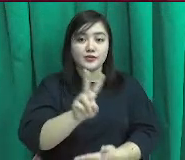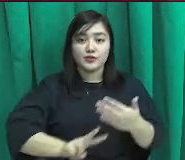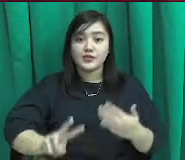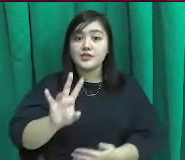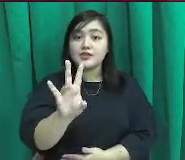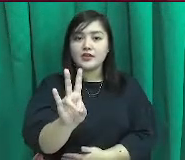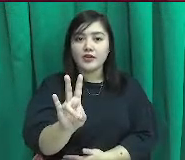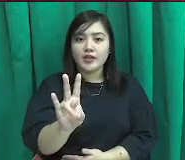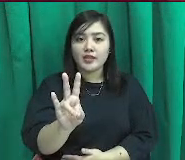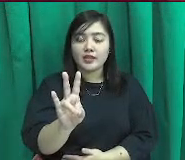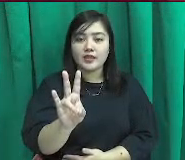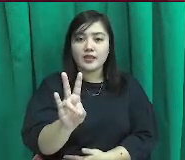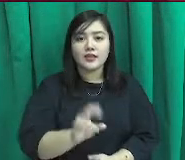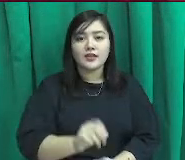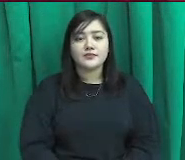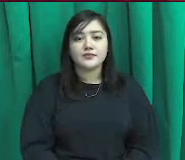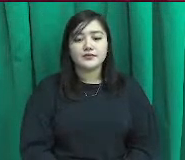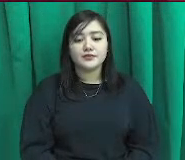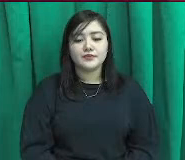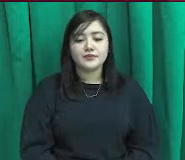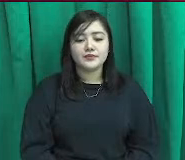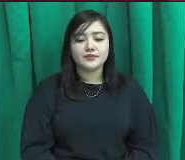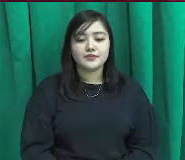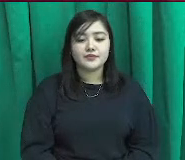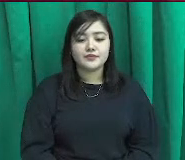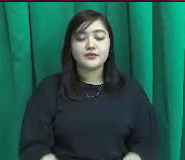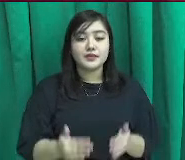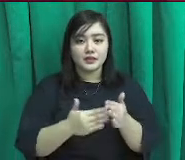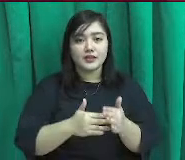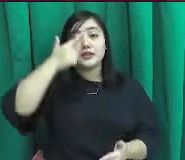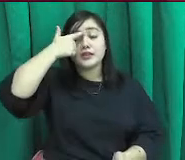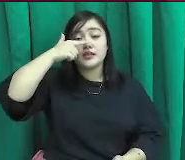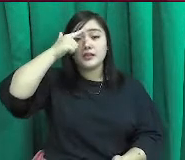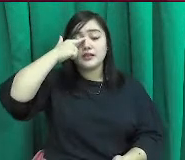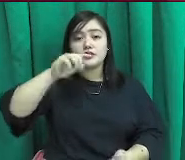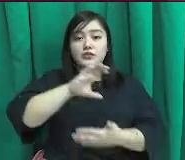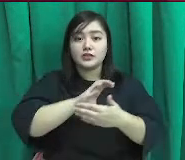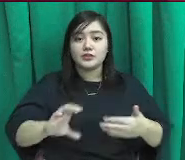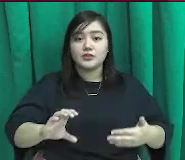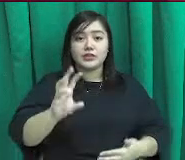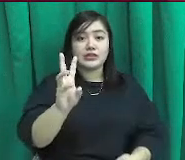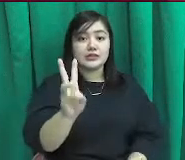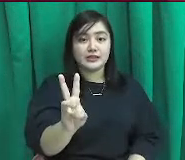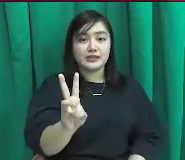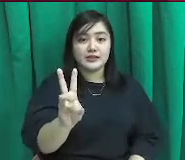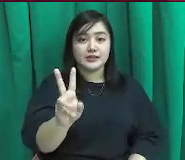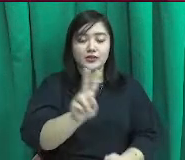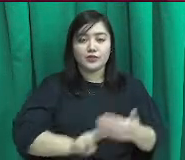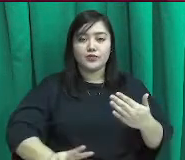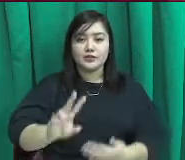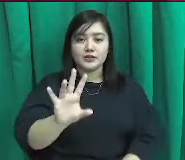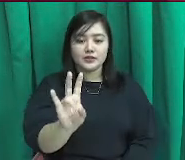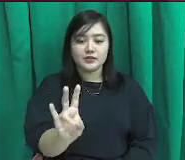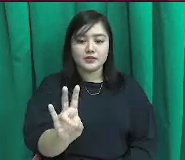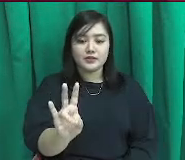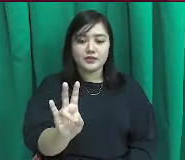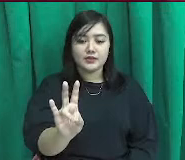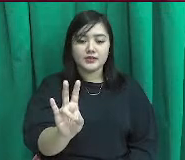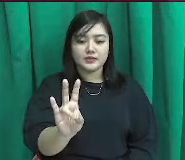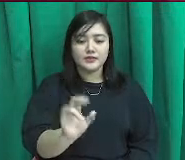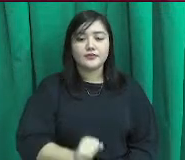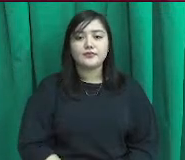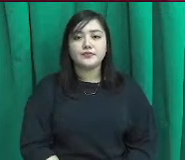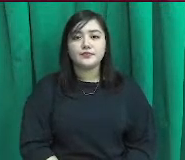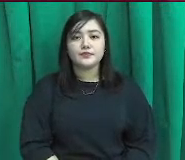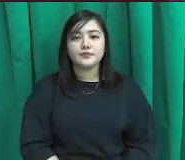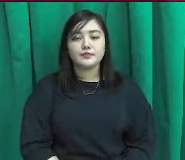verse number 7. Binasa ko po dito, "Be not deceived, God is not mocked, for whatsoever a man soweth, that shall he also reap." Amen. Now,